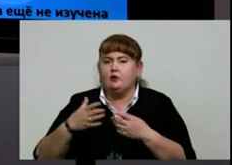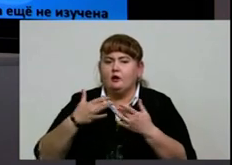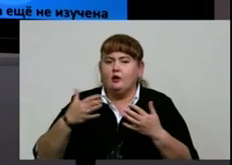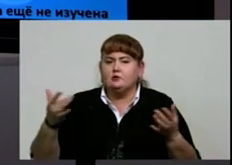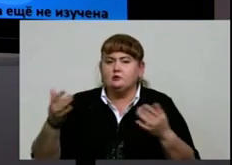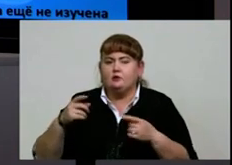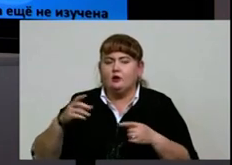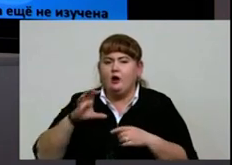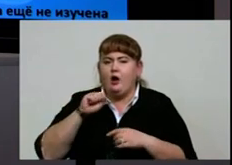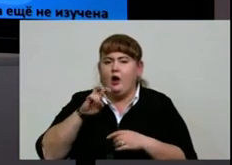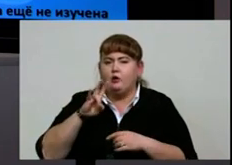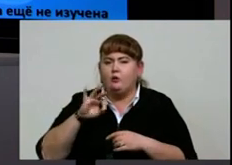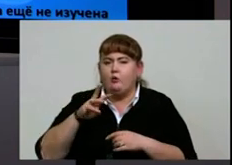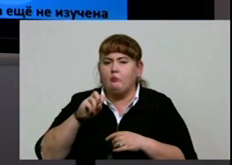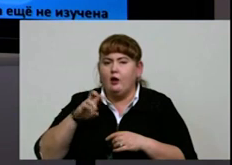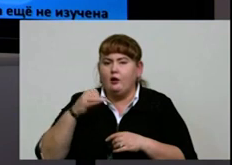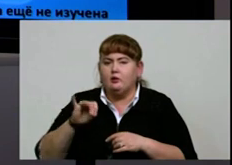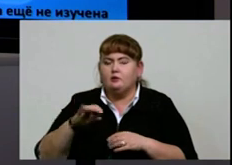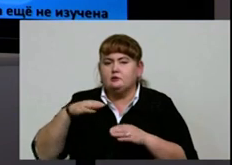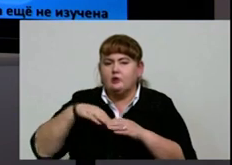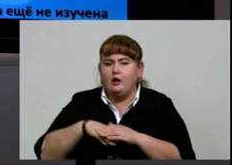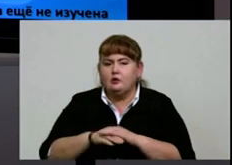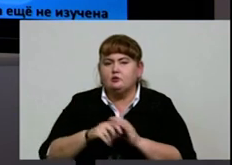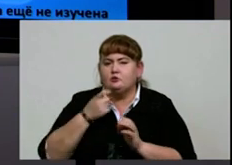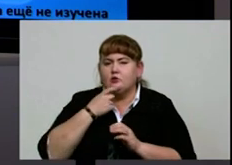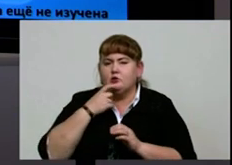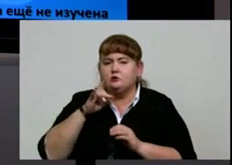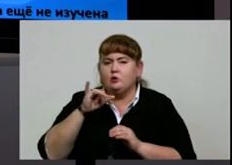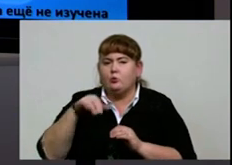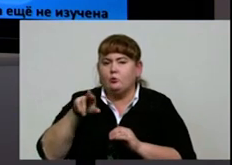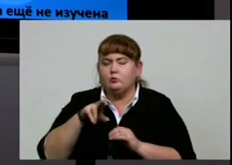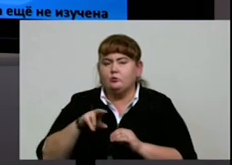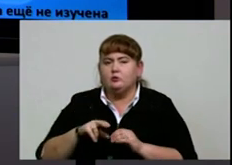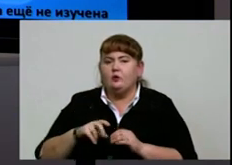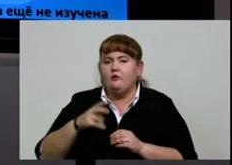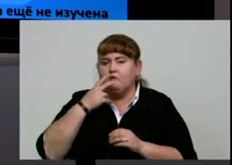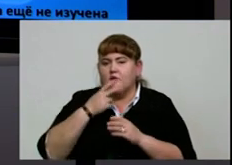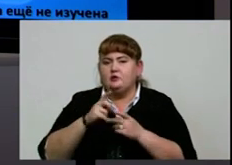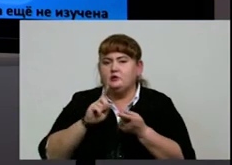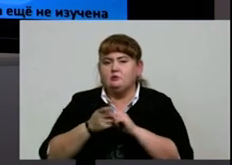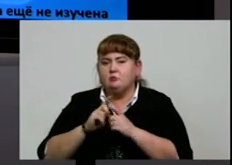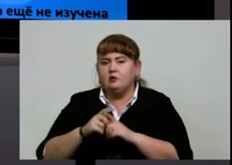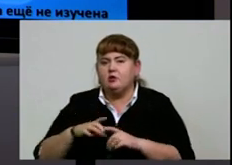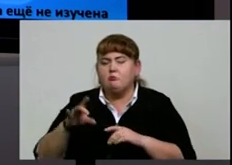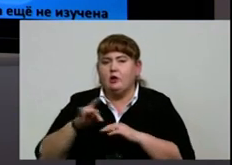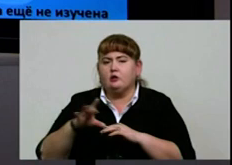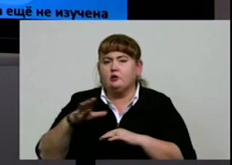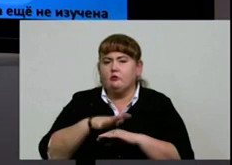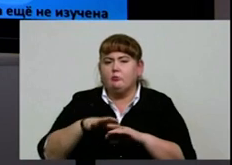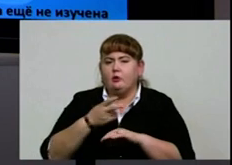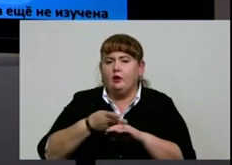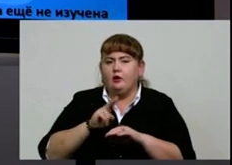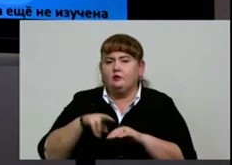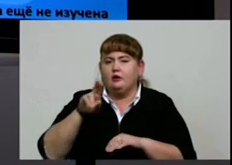аномалий, например, залежи железных руд. Дальше, виды изменений магнитного поля — это